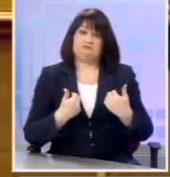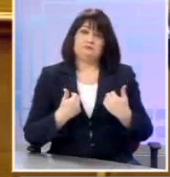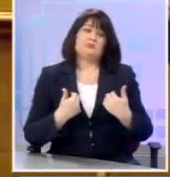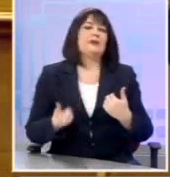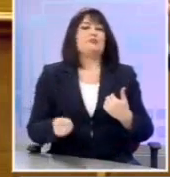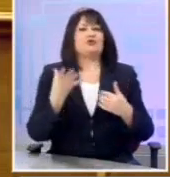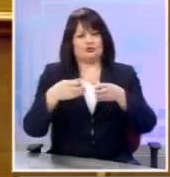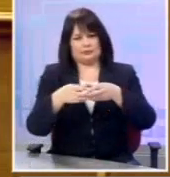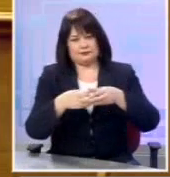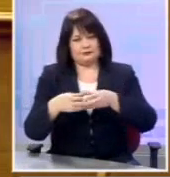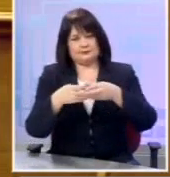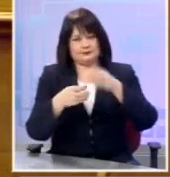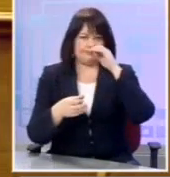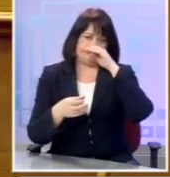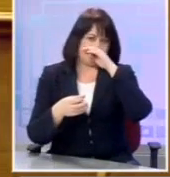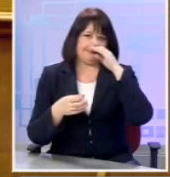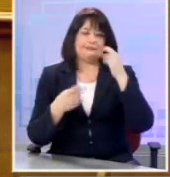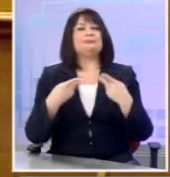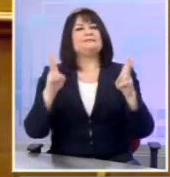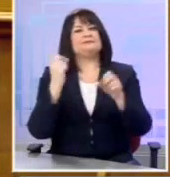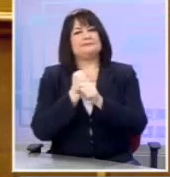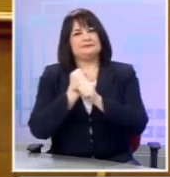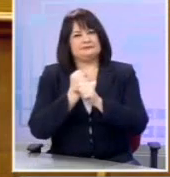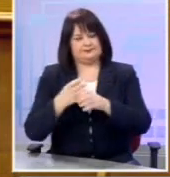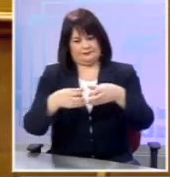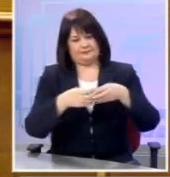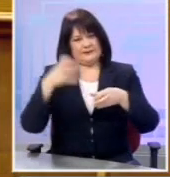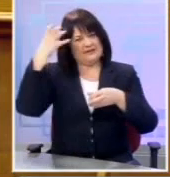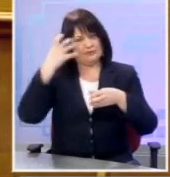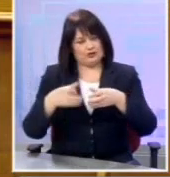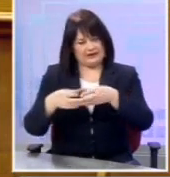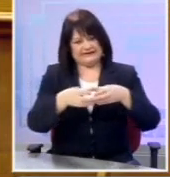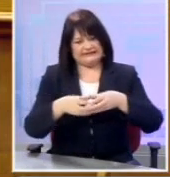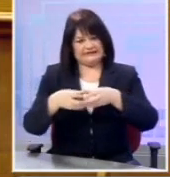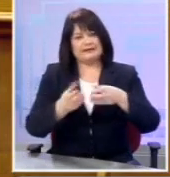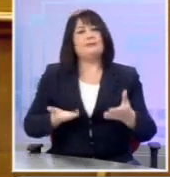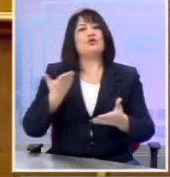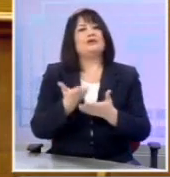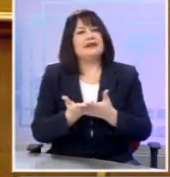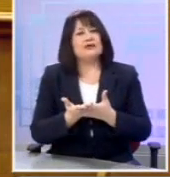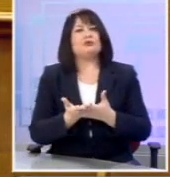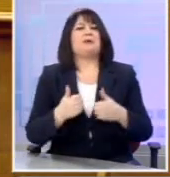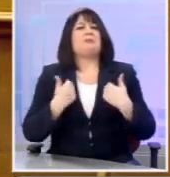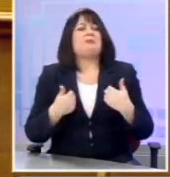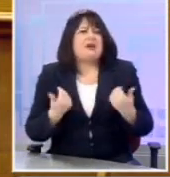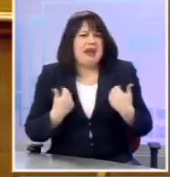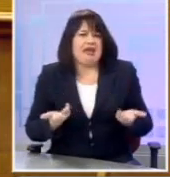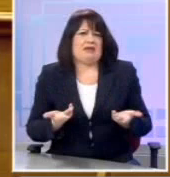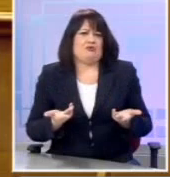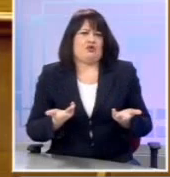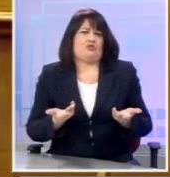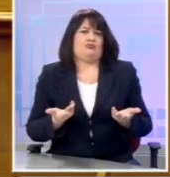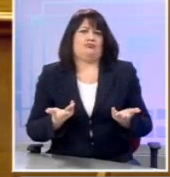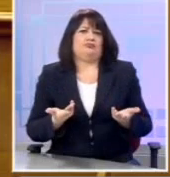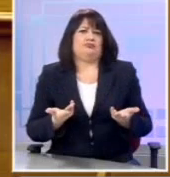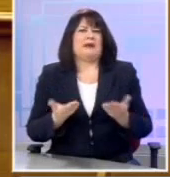προλεταριάτο, πρεκαριάτο των ελευθέρων επαγγελματιών και επιστημόνων, των ανθρώπων, των νέων παιδιών κυρίως, που